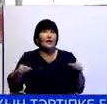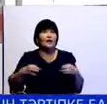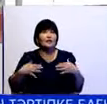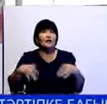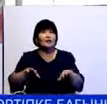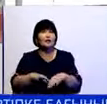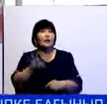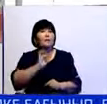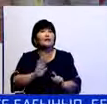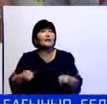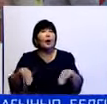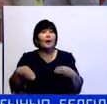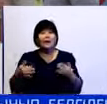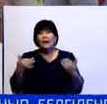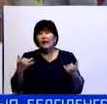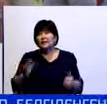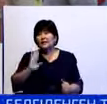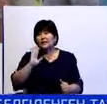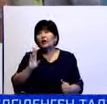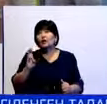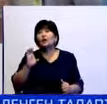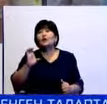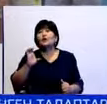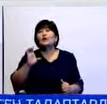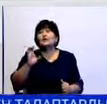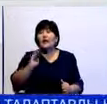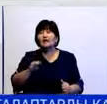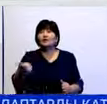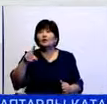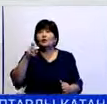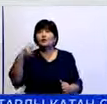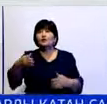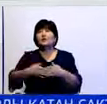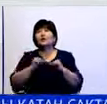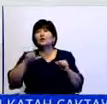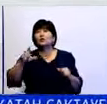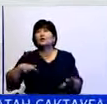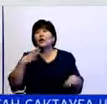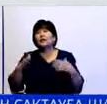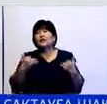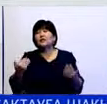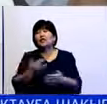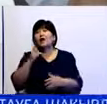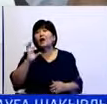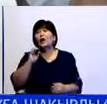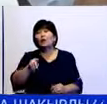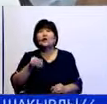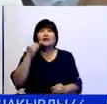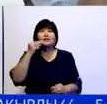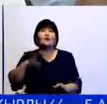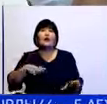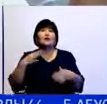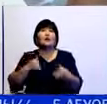салтанатты түрде пайдалануға берілді. Қазіргі таңда Нұрсәт теннис орталығында 120-ға жуық спортшы жаттығады. Жаңа корт олардың сапалы